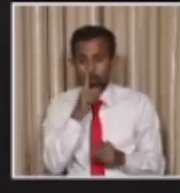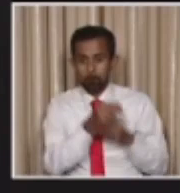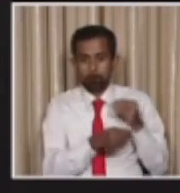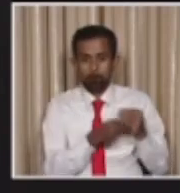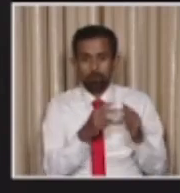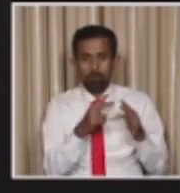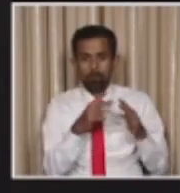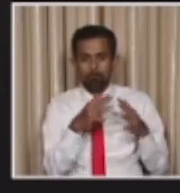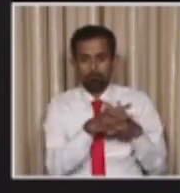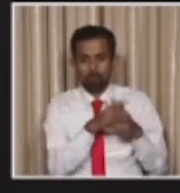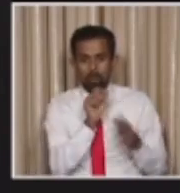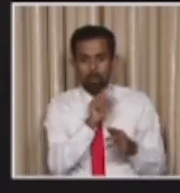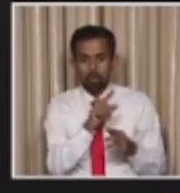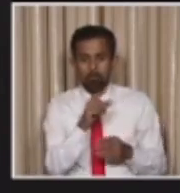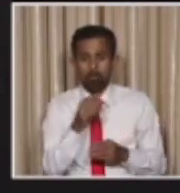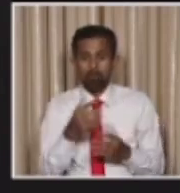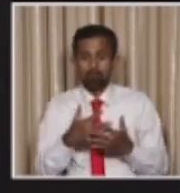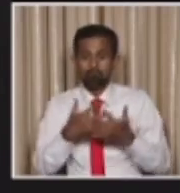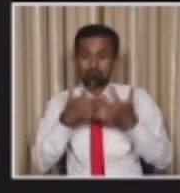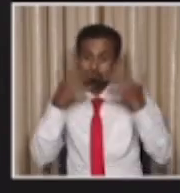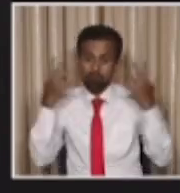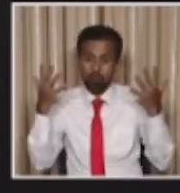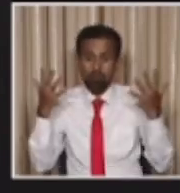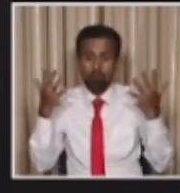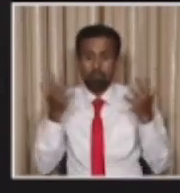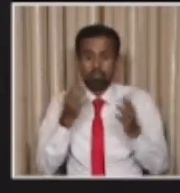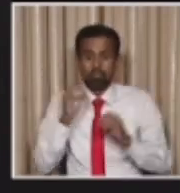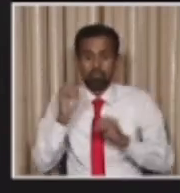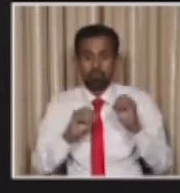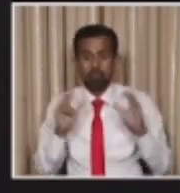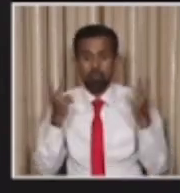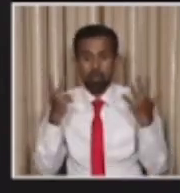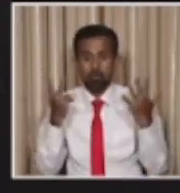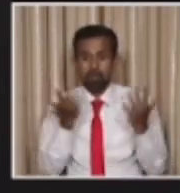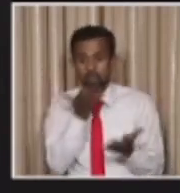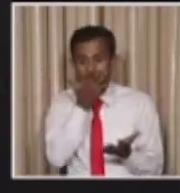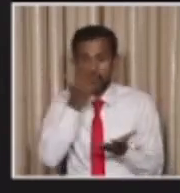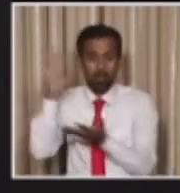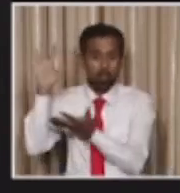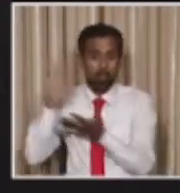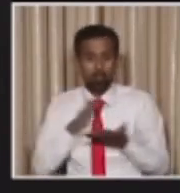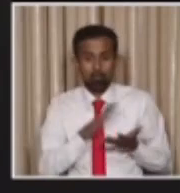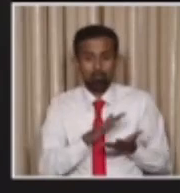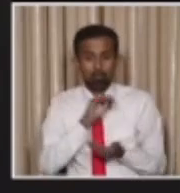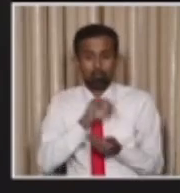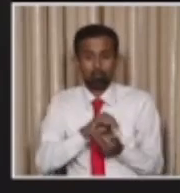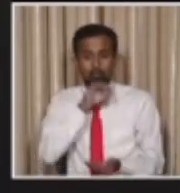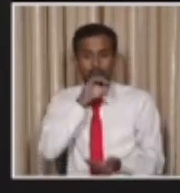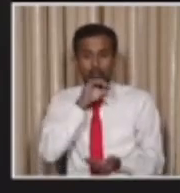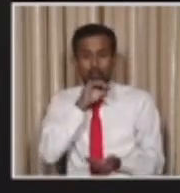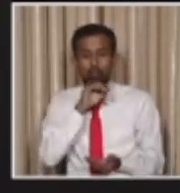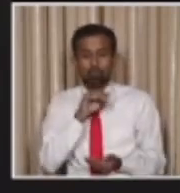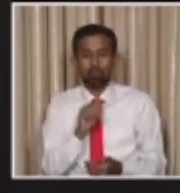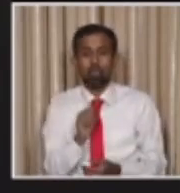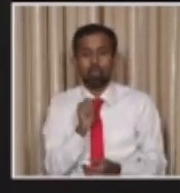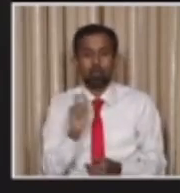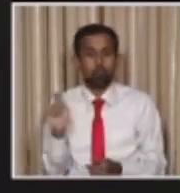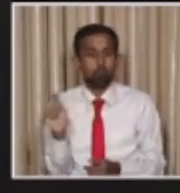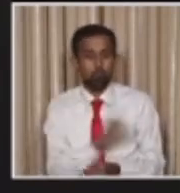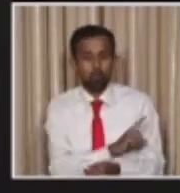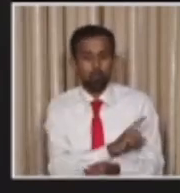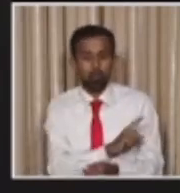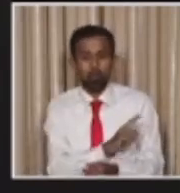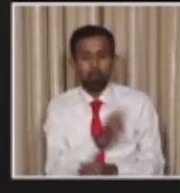විල්මා සමාගම විශාල ප්‍රමාණයෙන් ඒ කාල සීමාව තුල 80%ක් විතර ගෙනාවු සීනි ටික ගෙනත් තිබ්බා. එහෙමනම් ඇයි මේවා අය කරගන්න